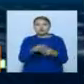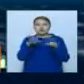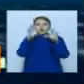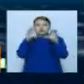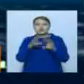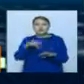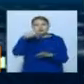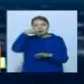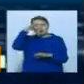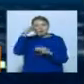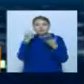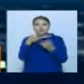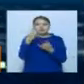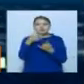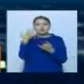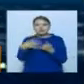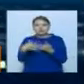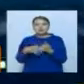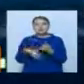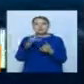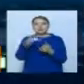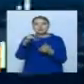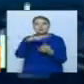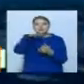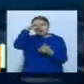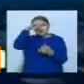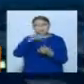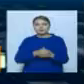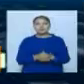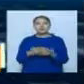статье 450 Административного кодекса Республики